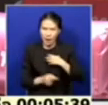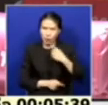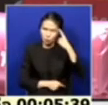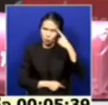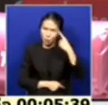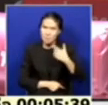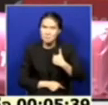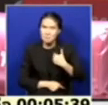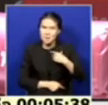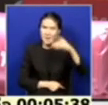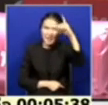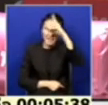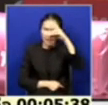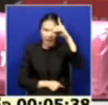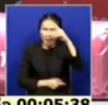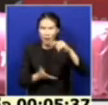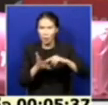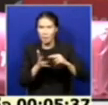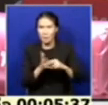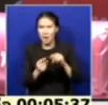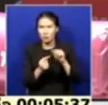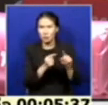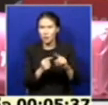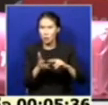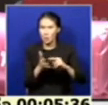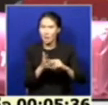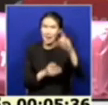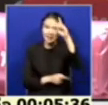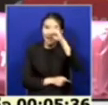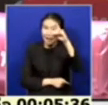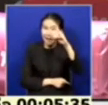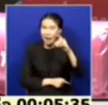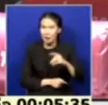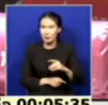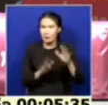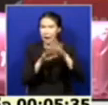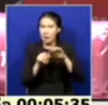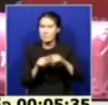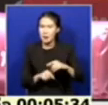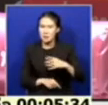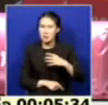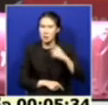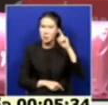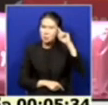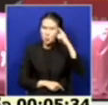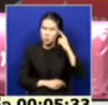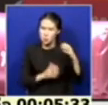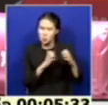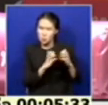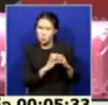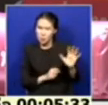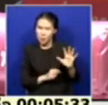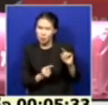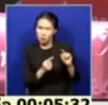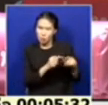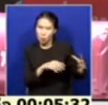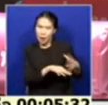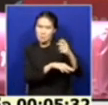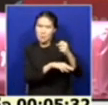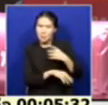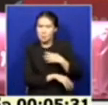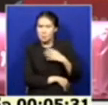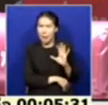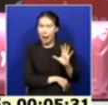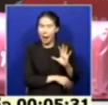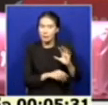งทูตกิตติมศักดิ์ทั้งหลายเนี่ยหลักเกณฑ์คัดกันอย่างไรเพราะผมเห็นระดับนางเอกค